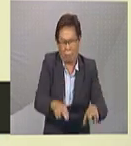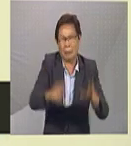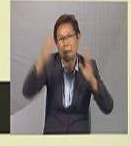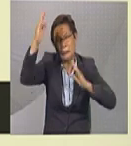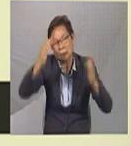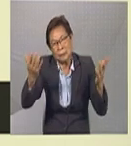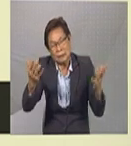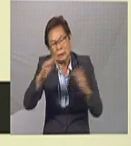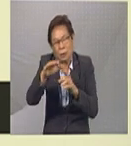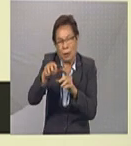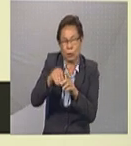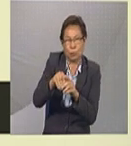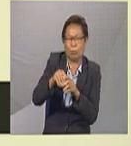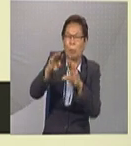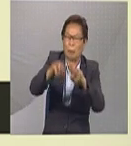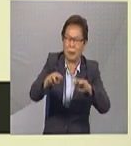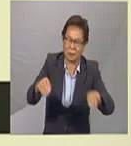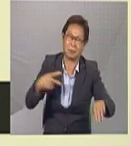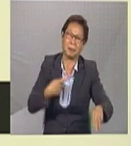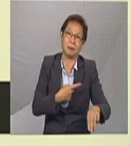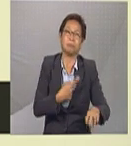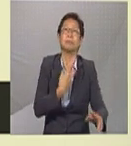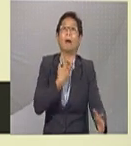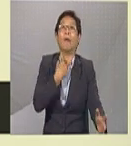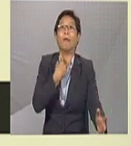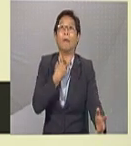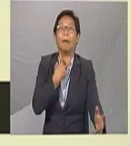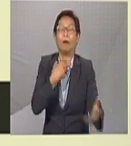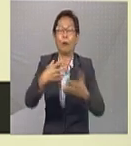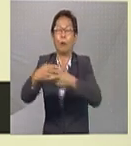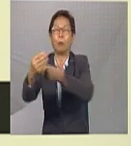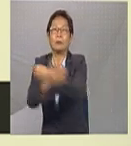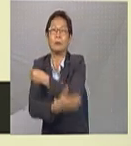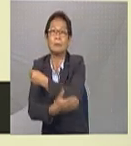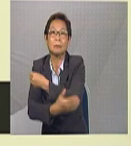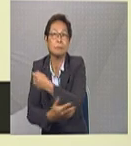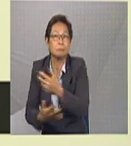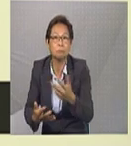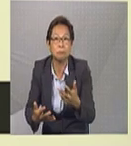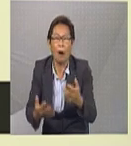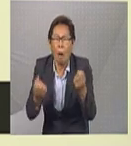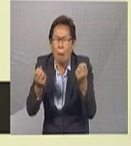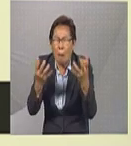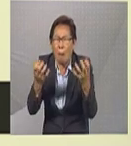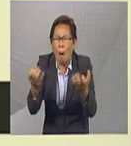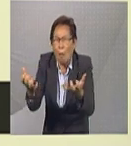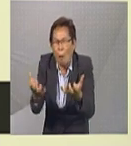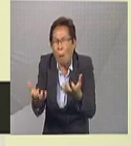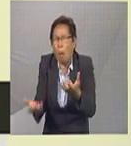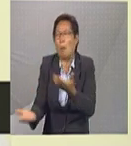termasuk golongan pelajar-pelajar kita yang terkandas di luar negara. Ramai yang ingin